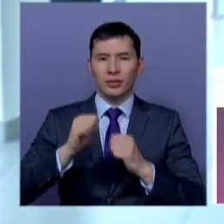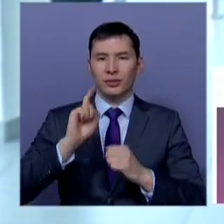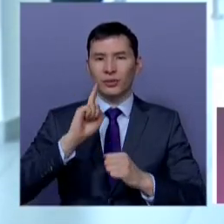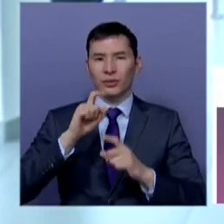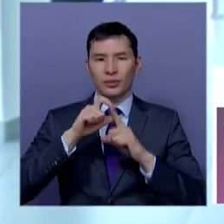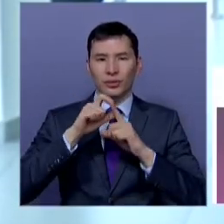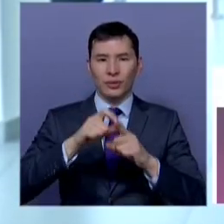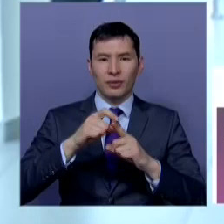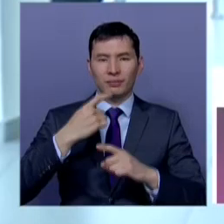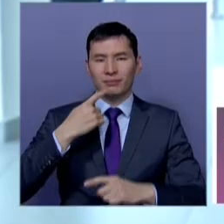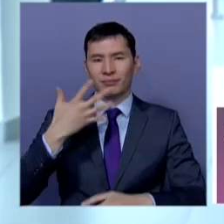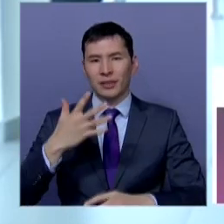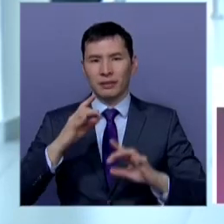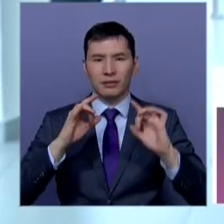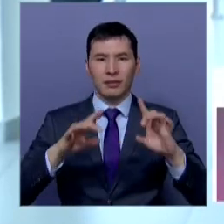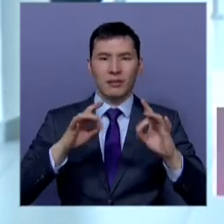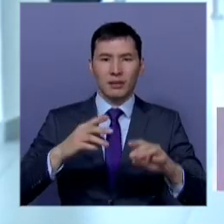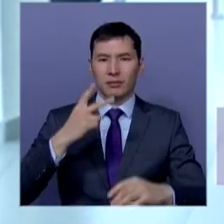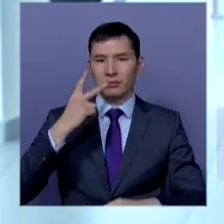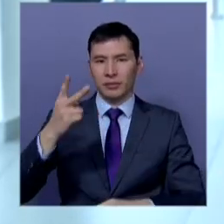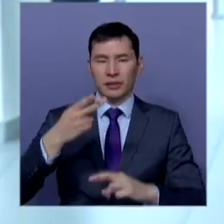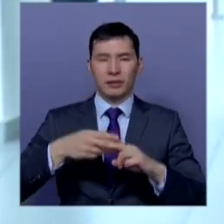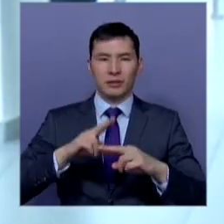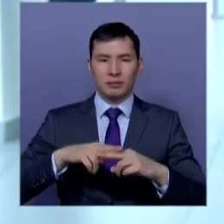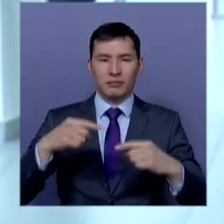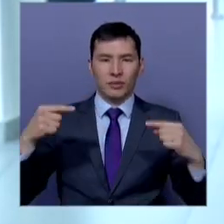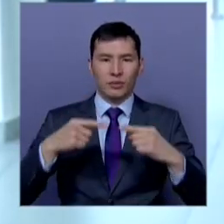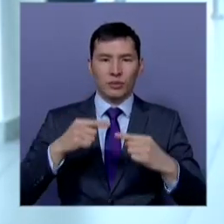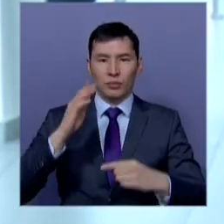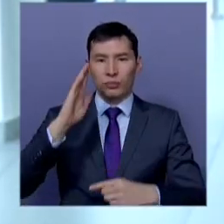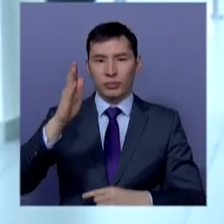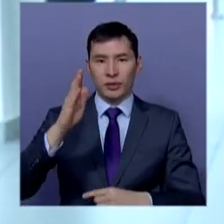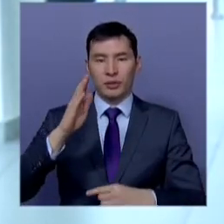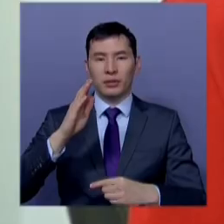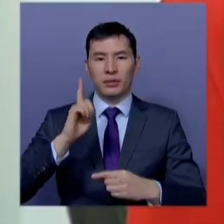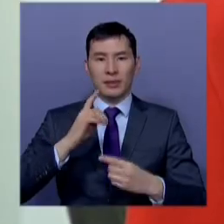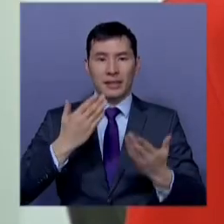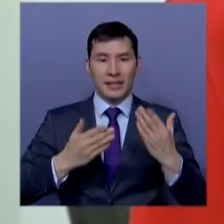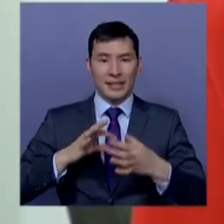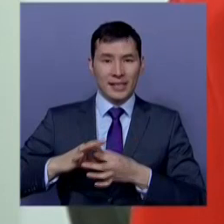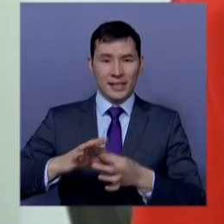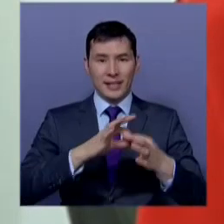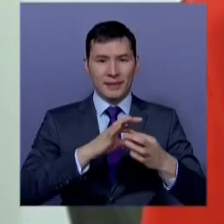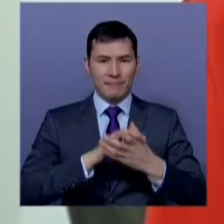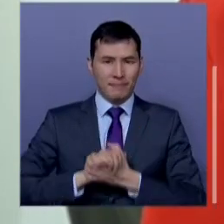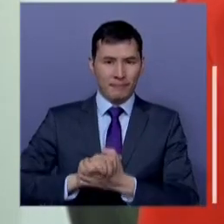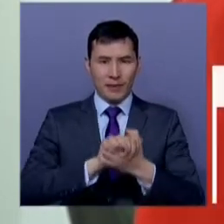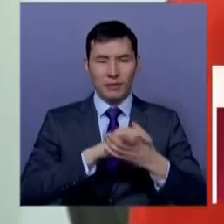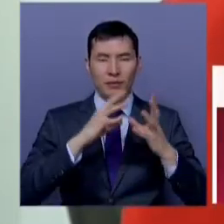баяндамасында да сөзінде де айтатын ұраны осы. Тірлік болған жерде бірлік болады дейді. Қала әкіміз келгер